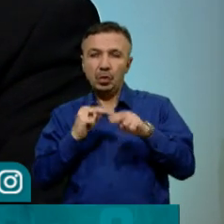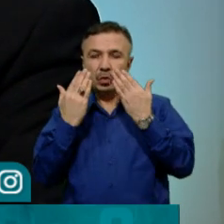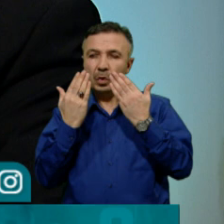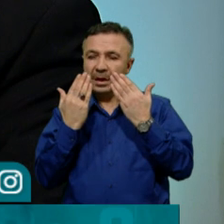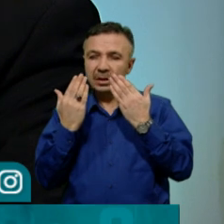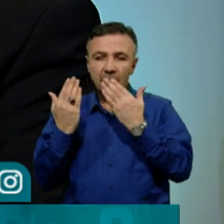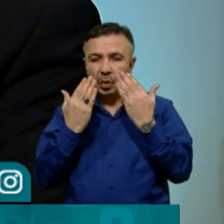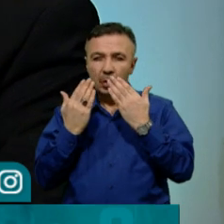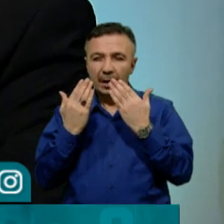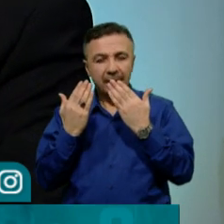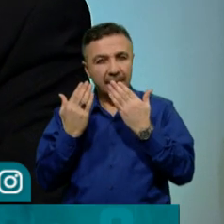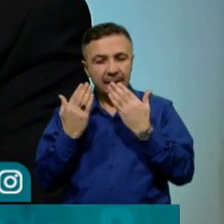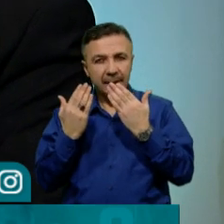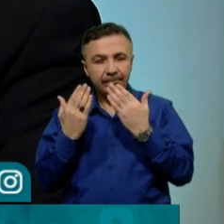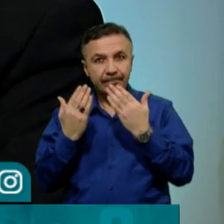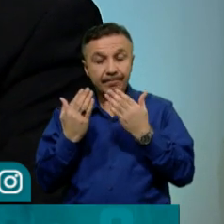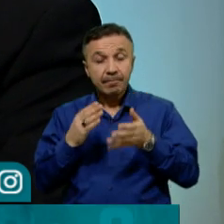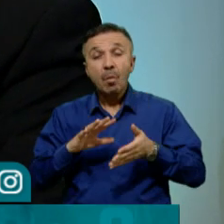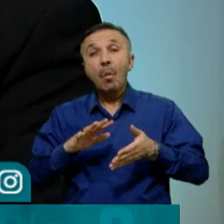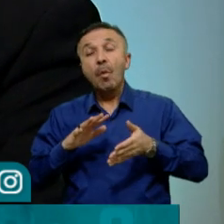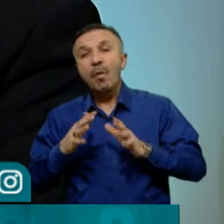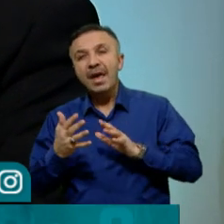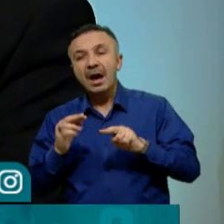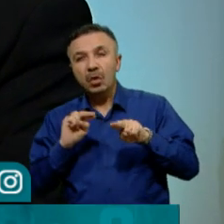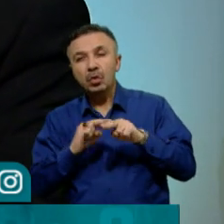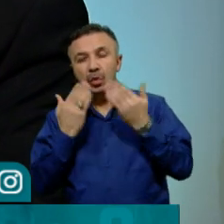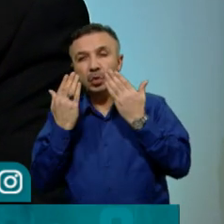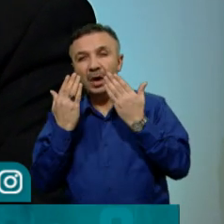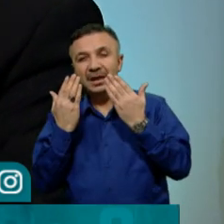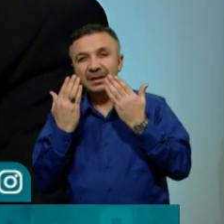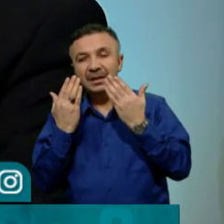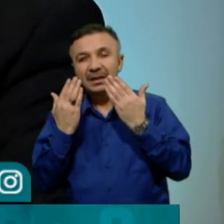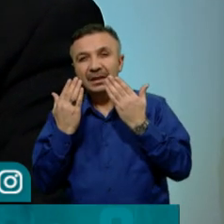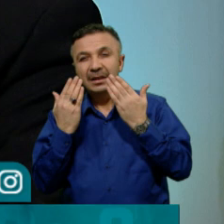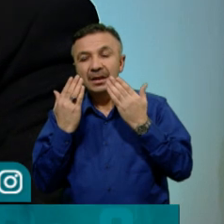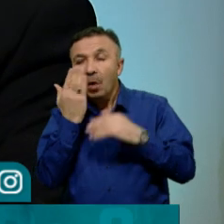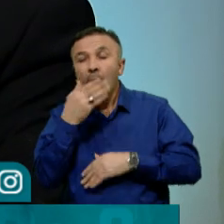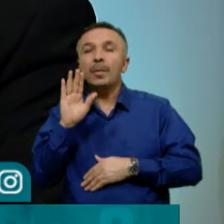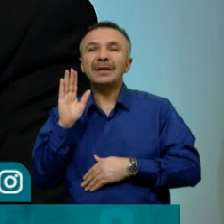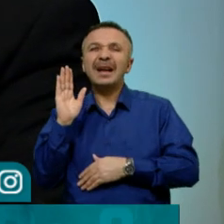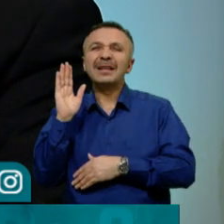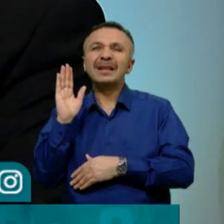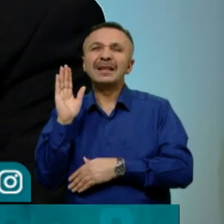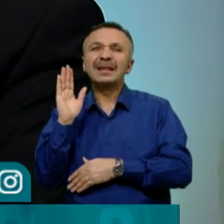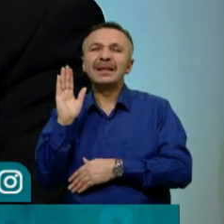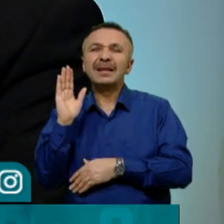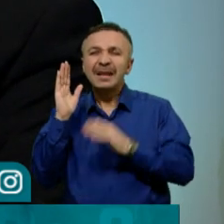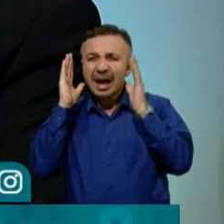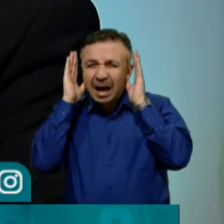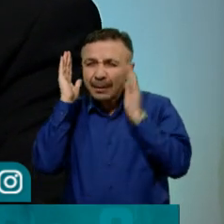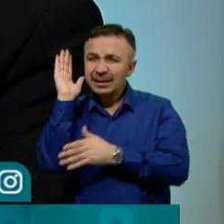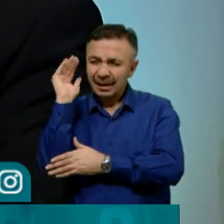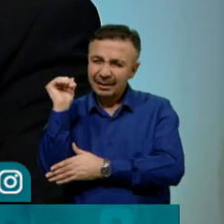veyahut kurutulması terkedilip Namaza devam edilebilir ama her iki durumda da